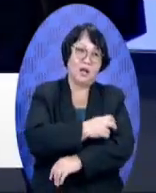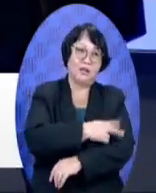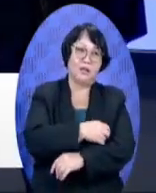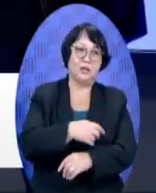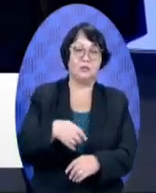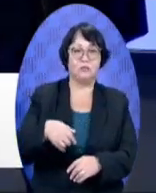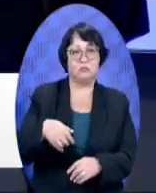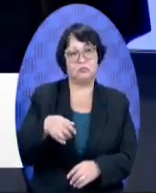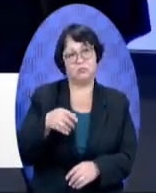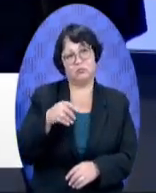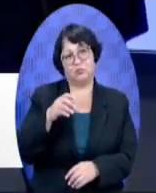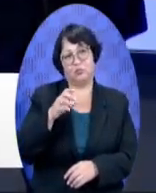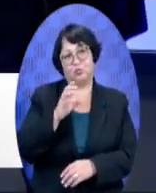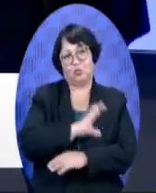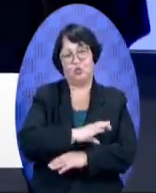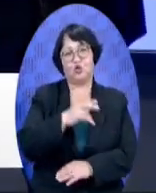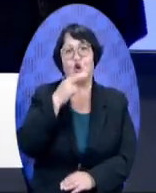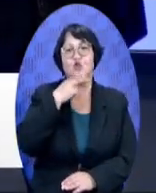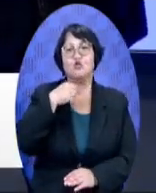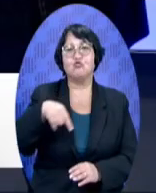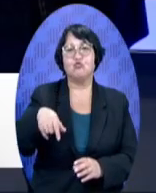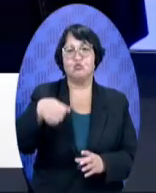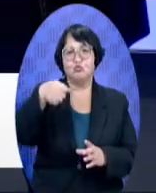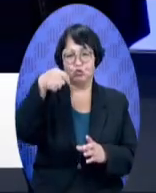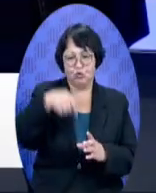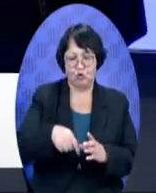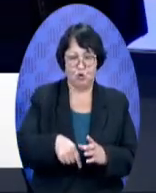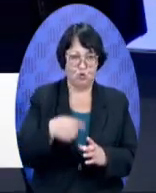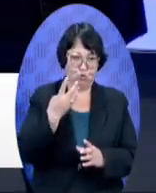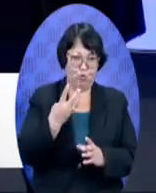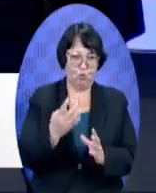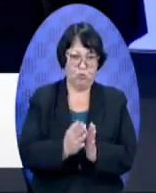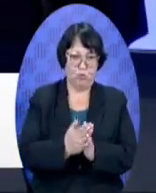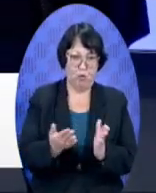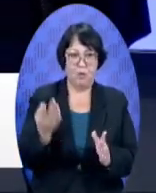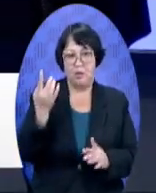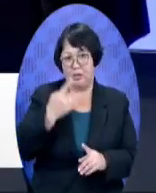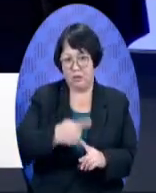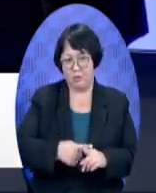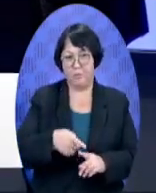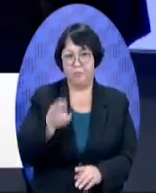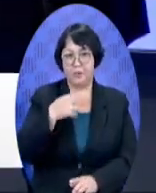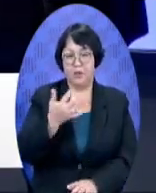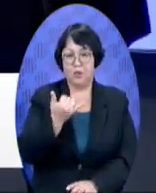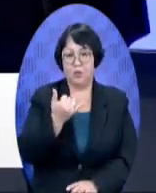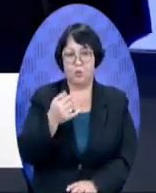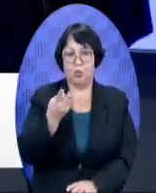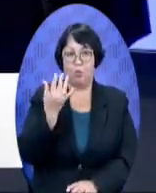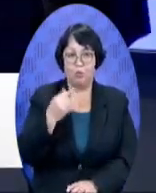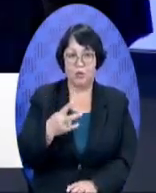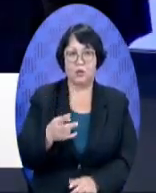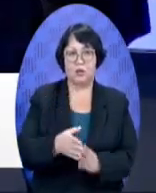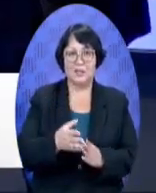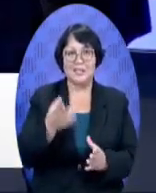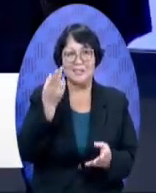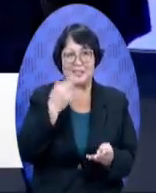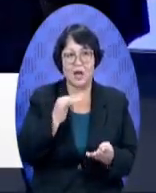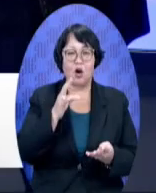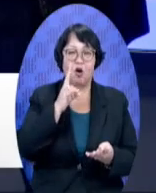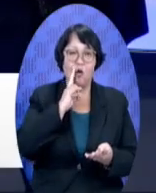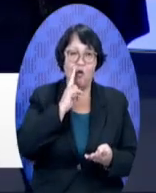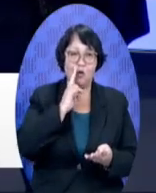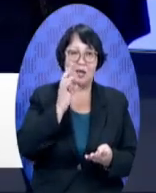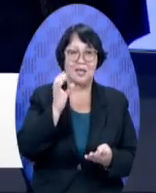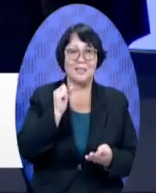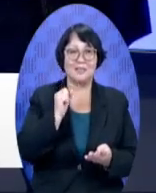цүнхийг үзэхэд л 4 одоо сурах бичигтэй, дээр нь одоо дугуйлангийн сурах бичиг, тэгээд цайны сав, хоолны сав